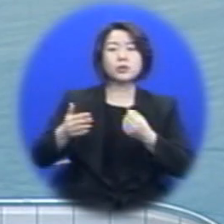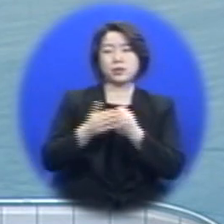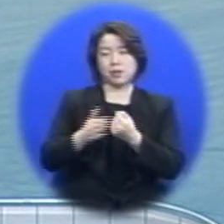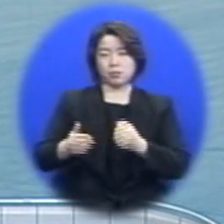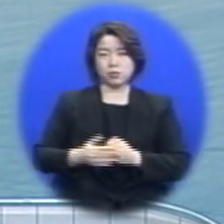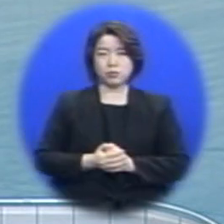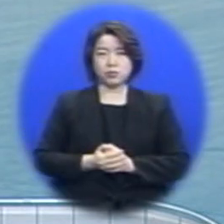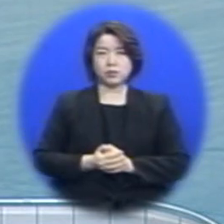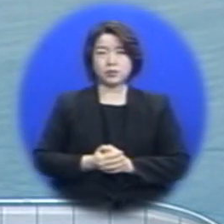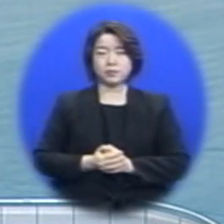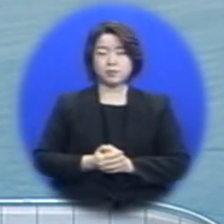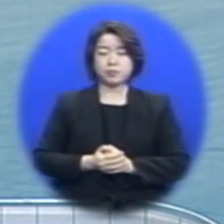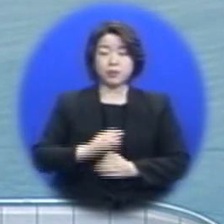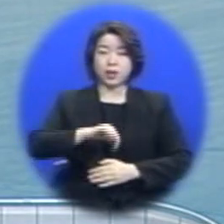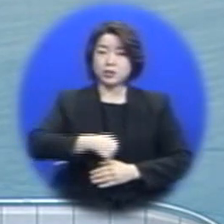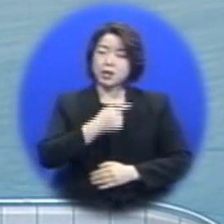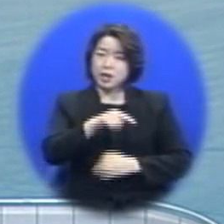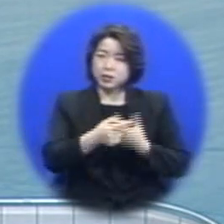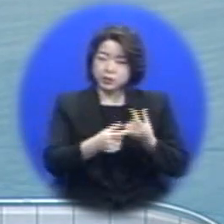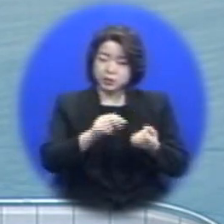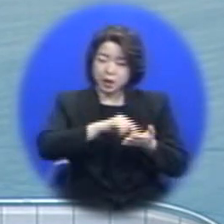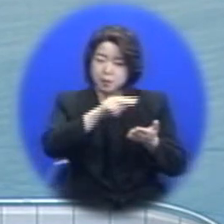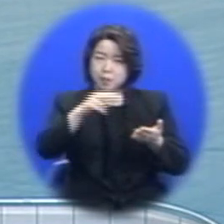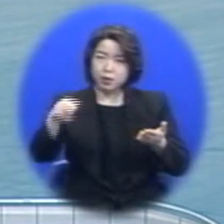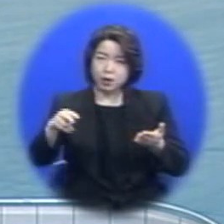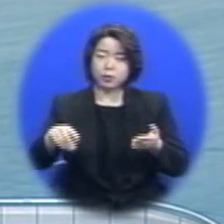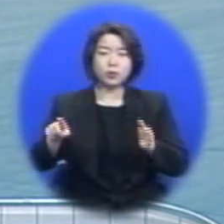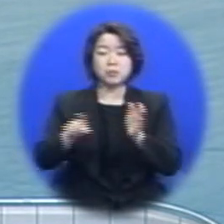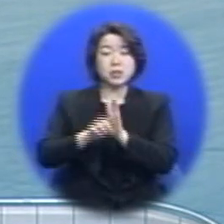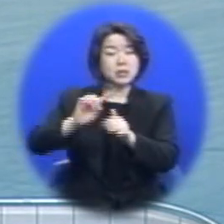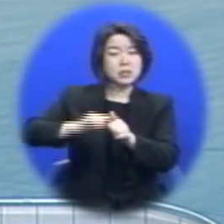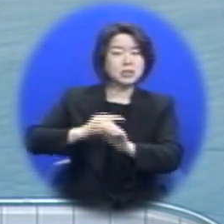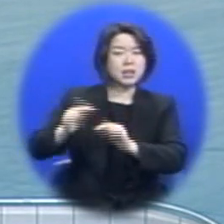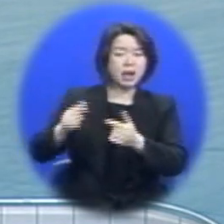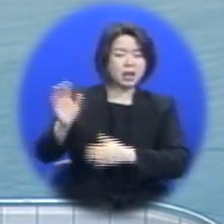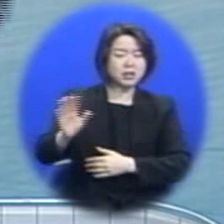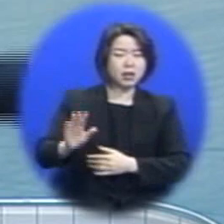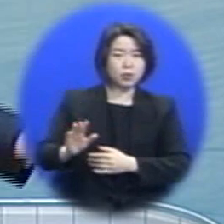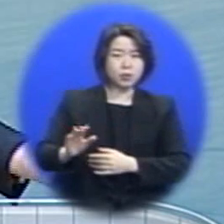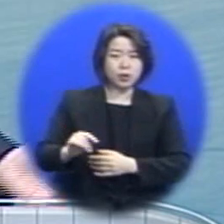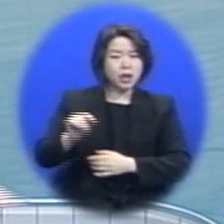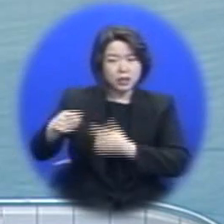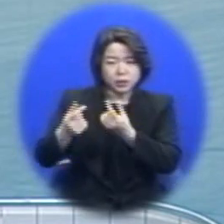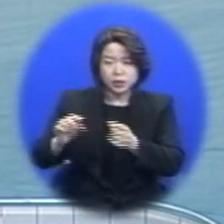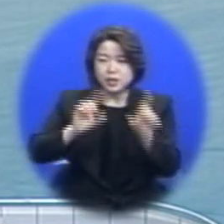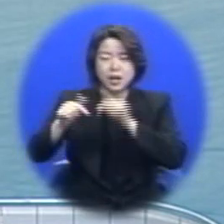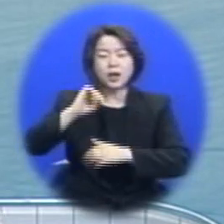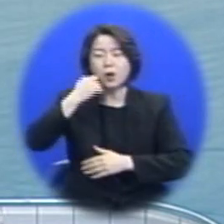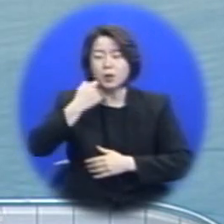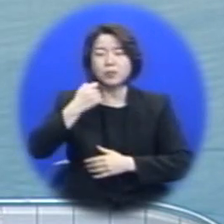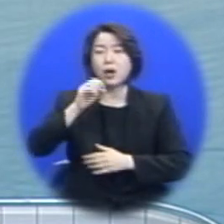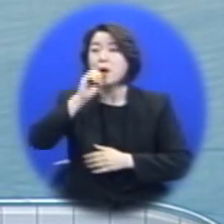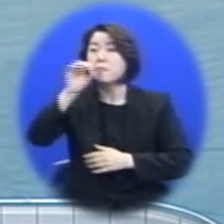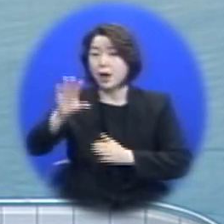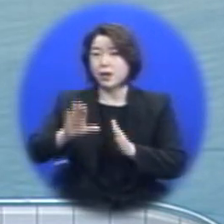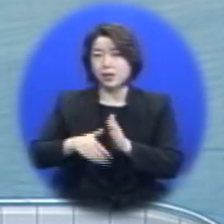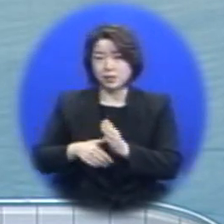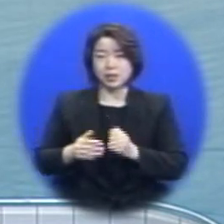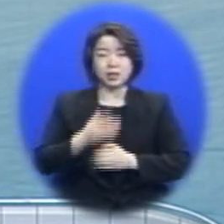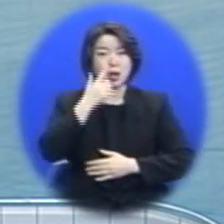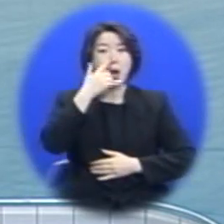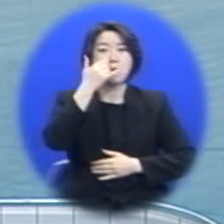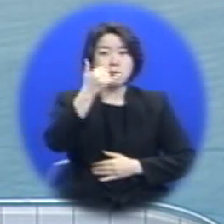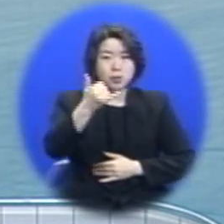겁니다. 자기가 그렇게 방황하고 그렇게 믿어지지 않는다 그러고 그렇게 사라지지 않는다고 할 때